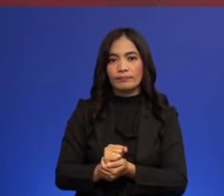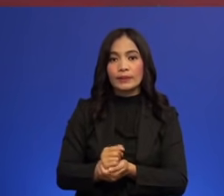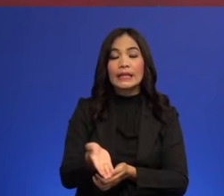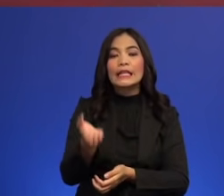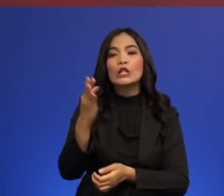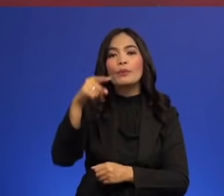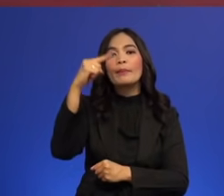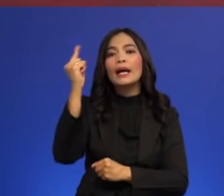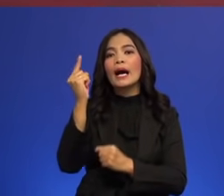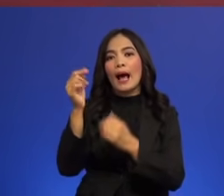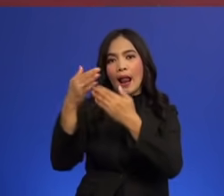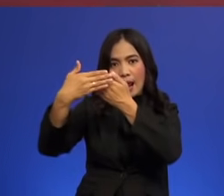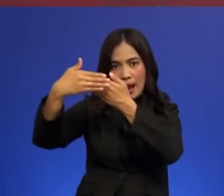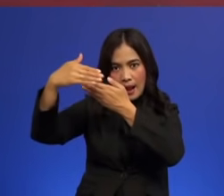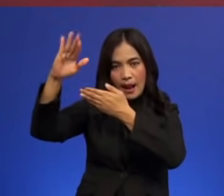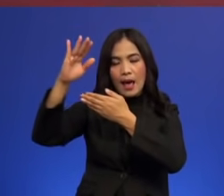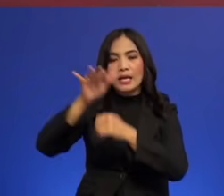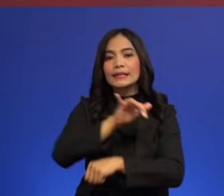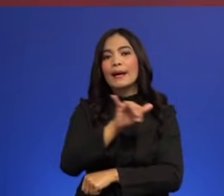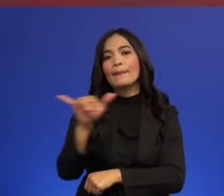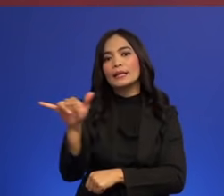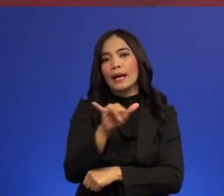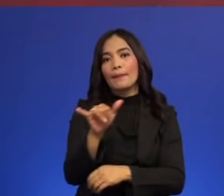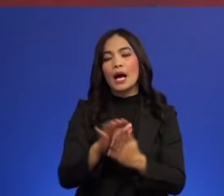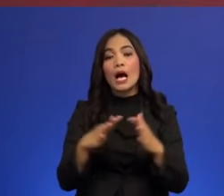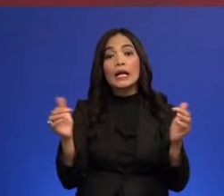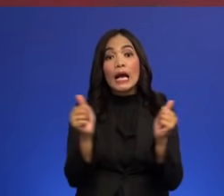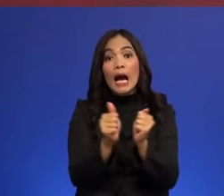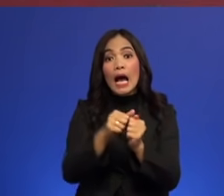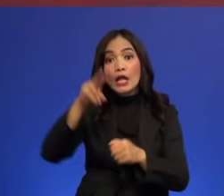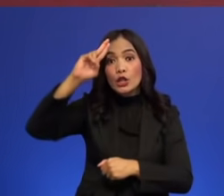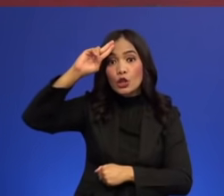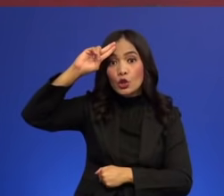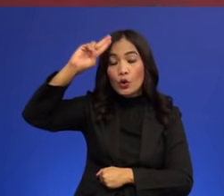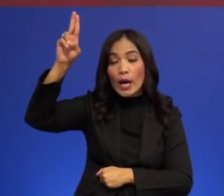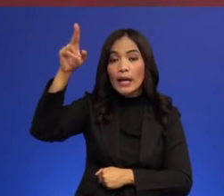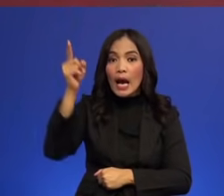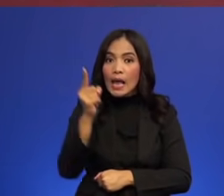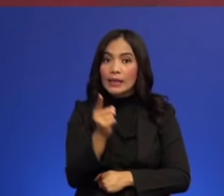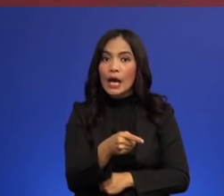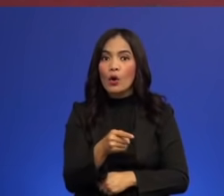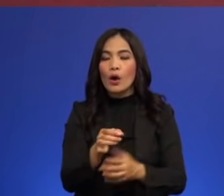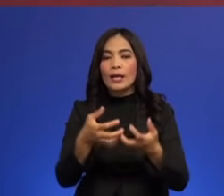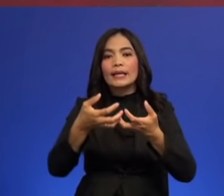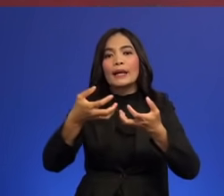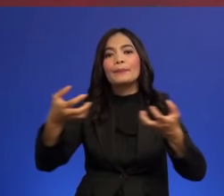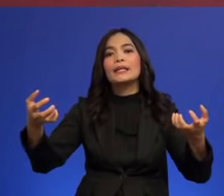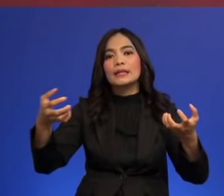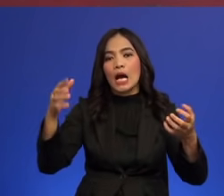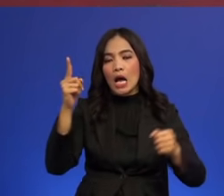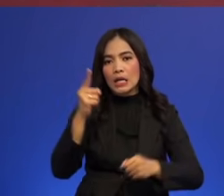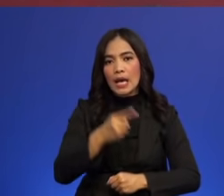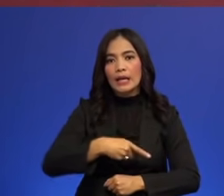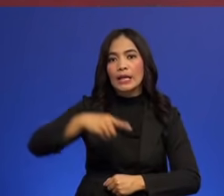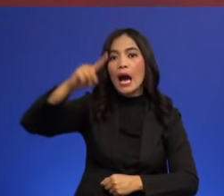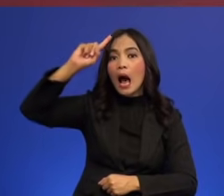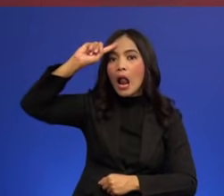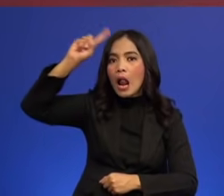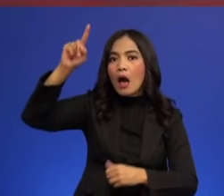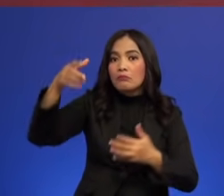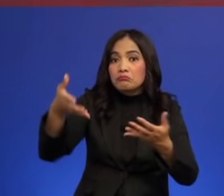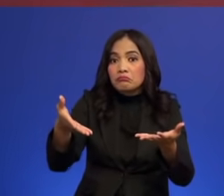Kekekalan. Kekekalan bersama-sama dengan Tuhan atau kekekalan terpisah dari Allah.